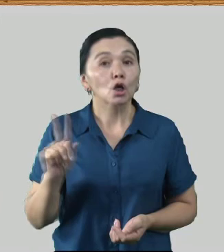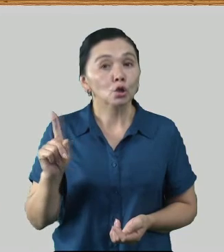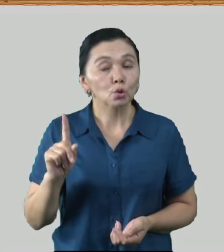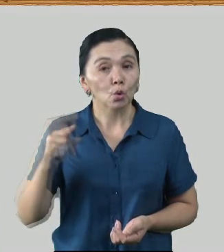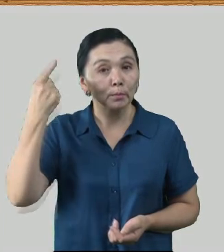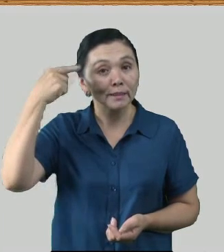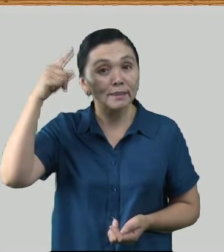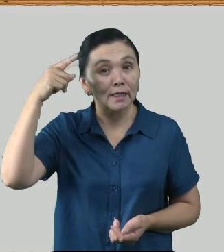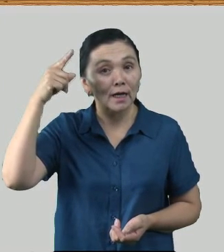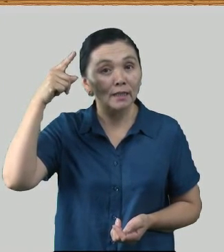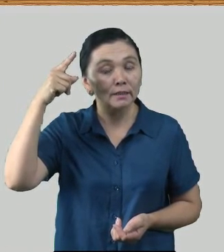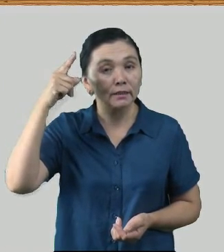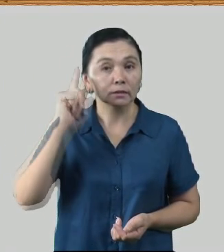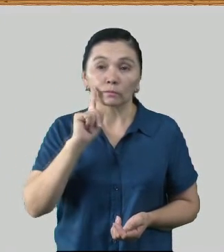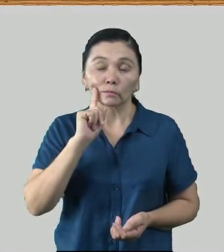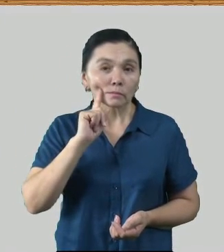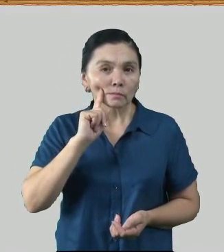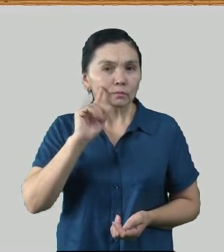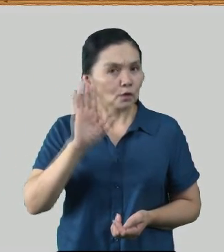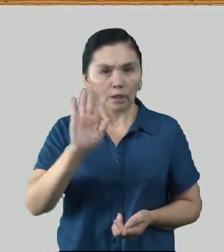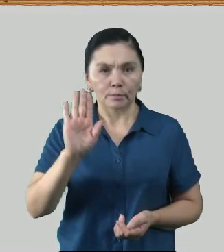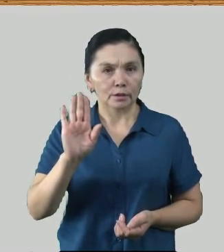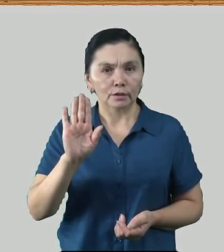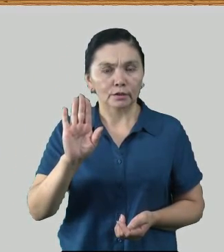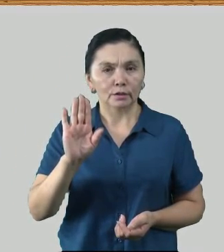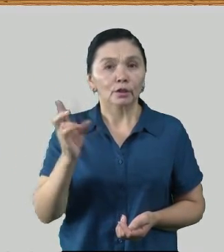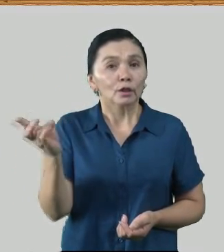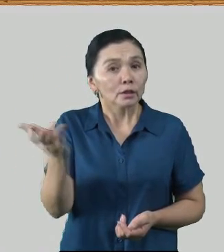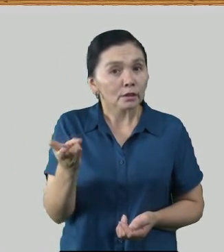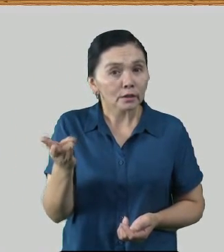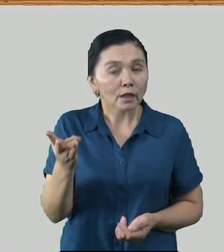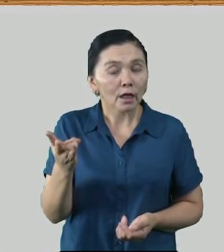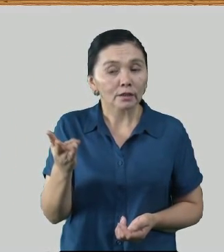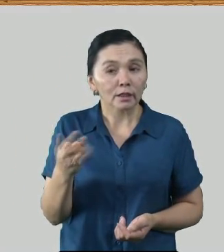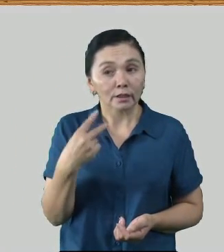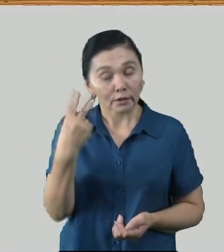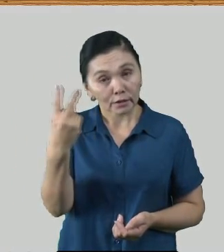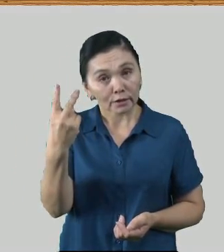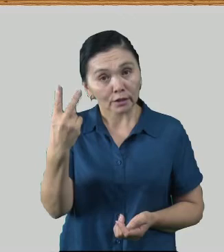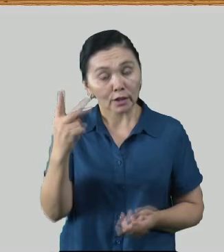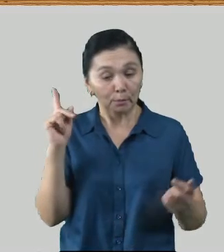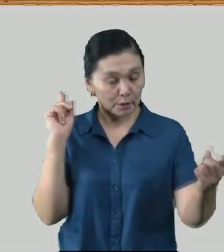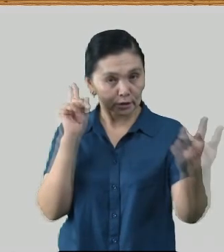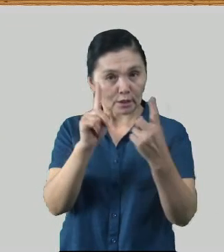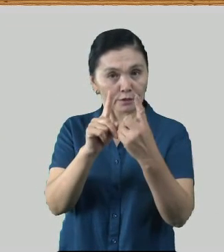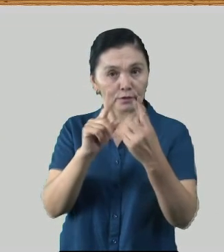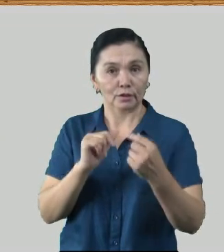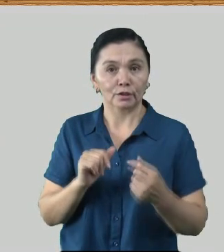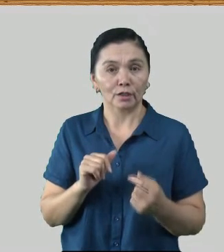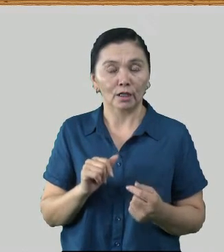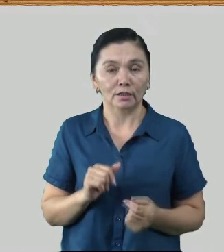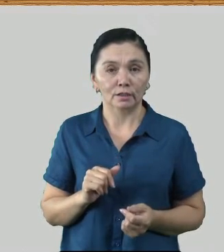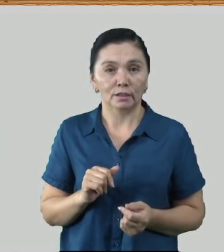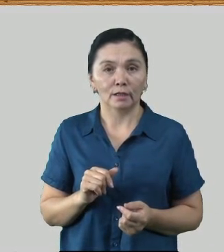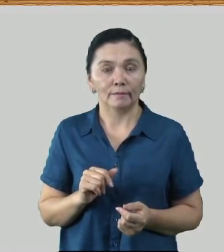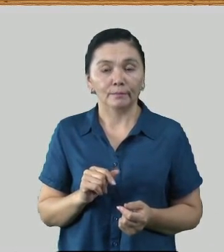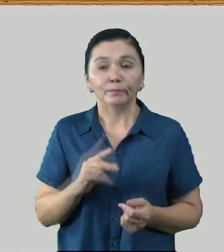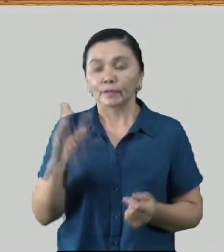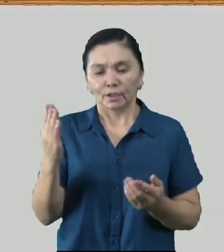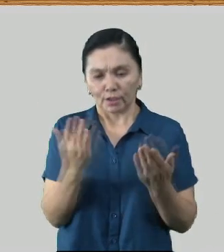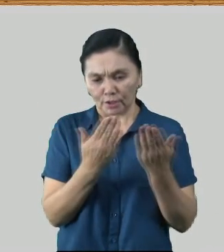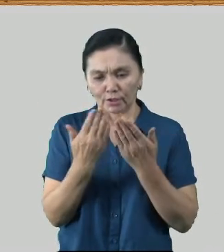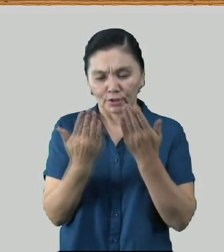Чтобы сказки не обидеть, надо их почаще видеть, и их читать,